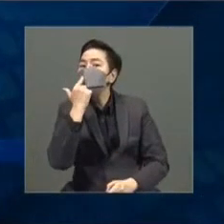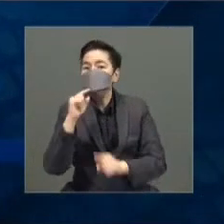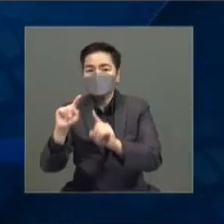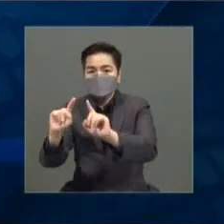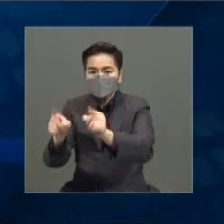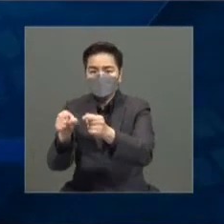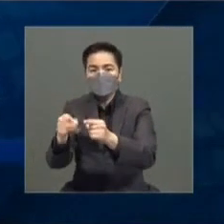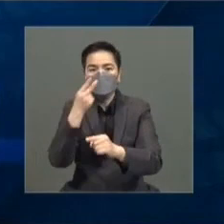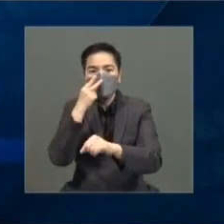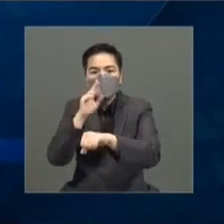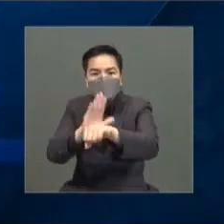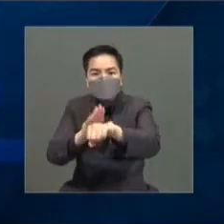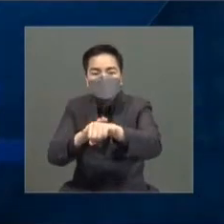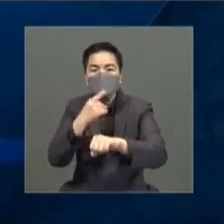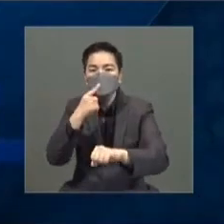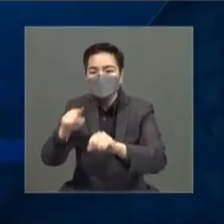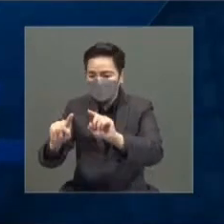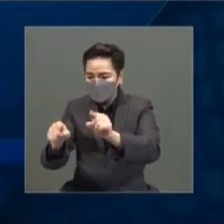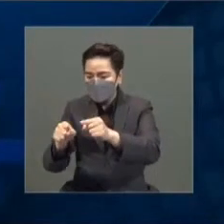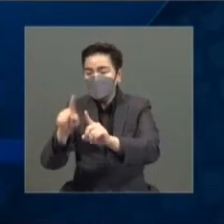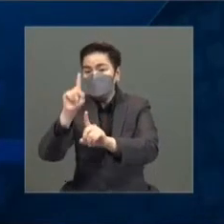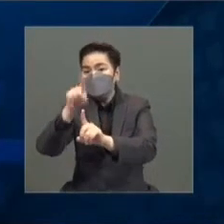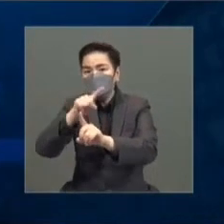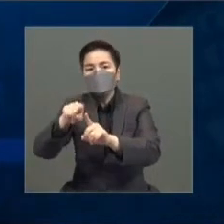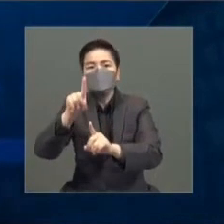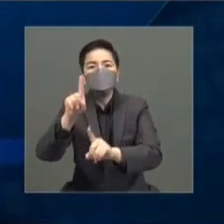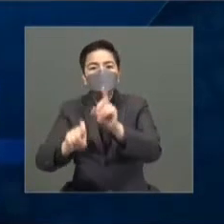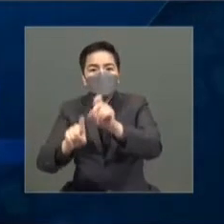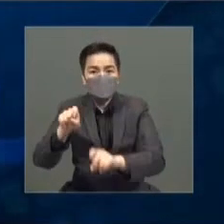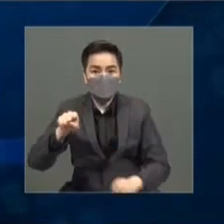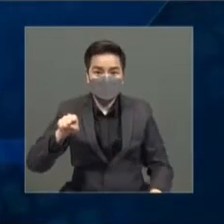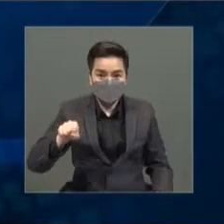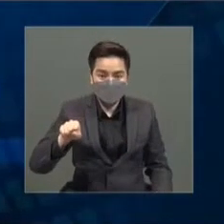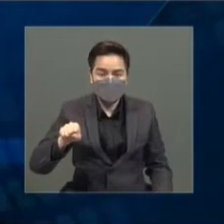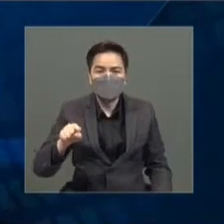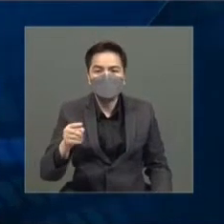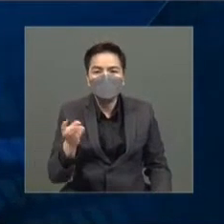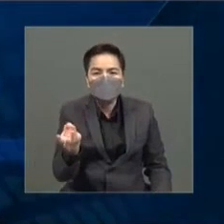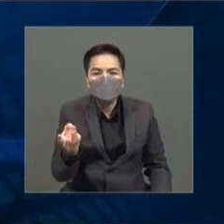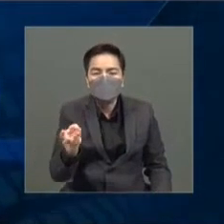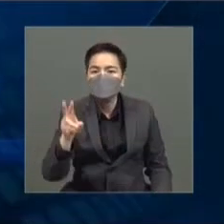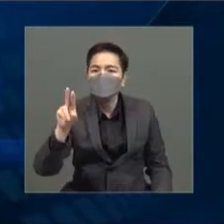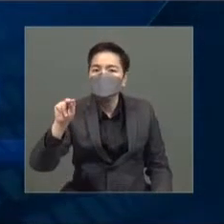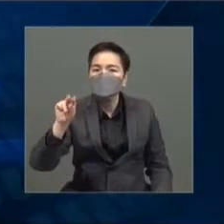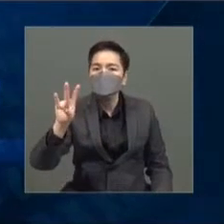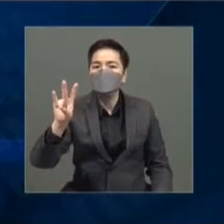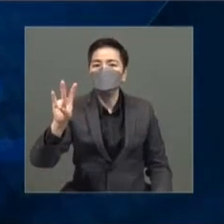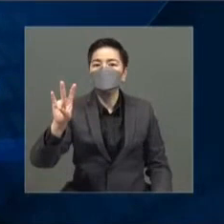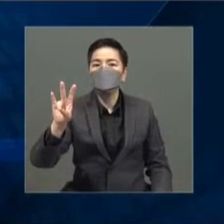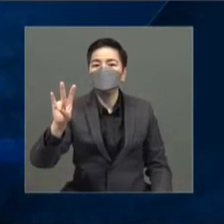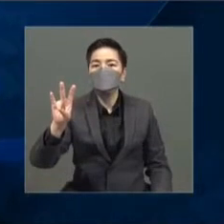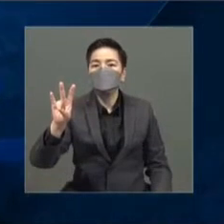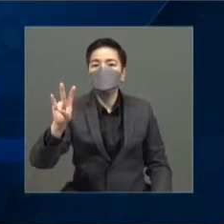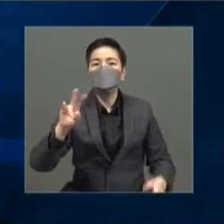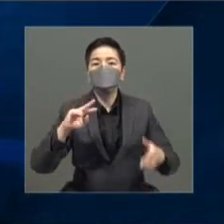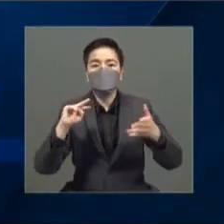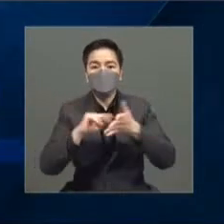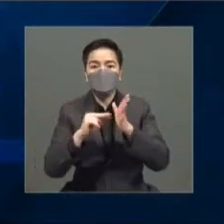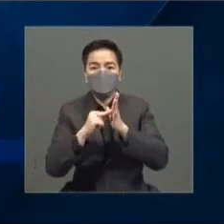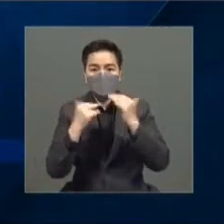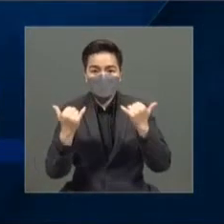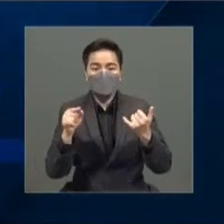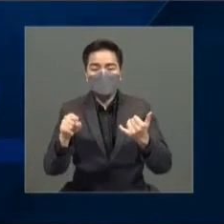จะเน้นย้ำให้ทุกท่านเห็นก็คือมีรายงานผู้เสียชีวิตค่อนข้างต่ำอยู่ที่37คนนะคะตรงนี้เนี่ย